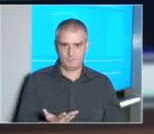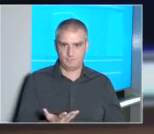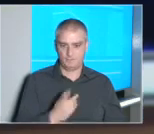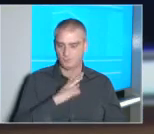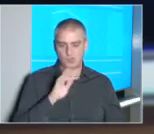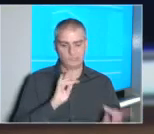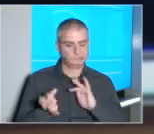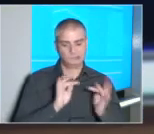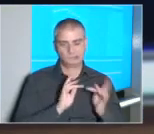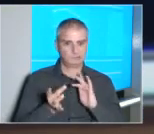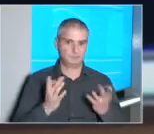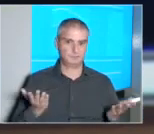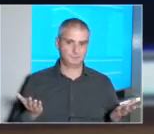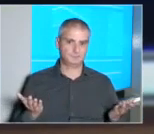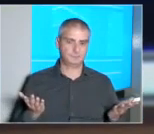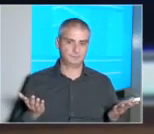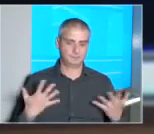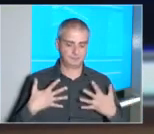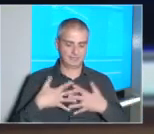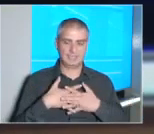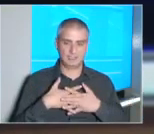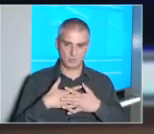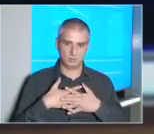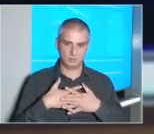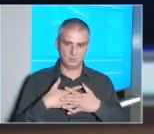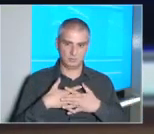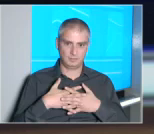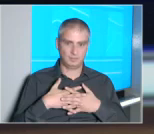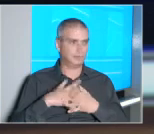כל ההתגוששויות באיחוד